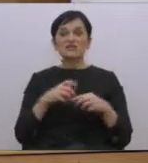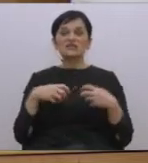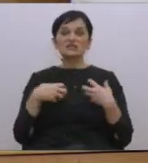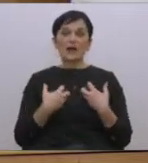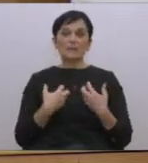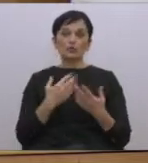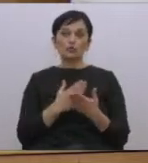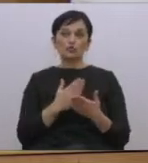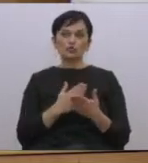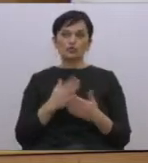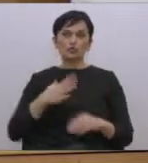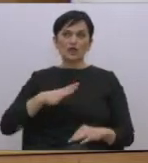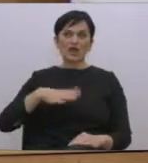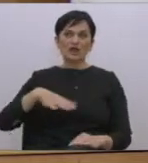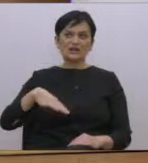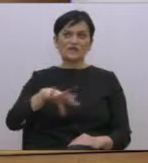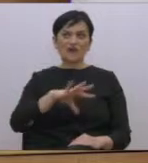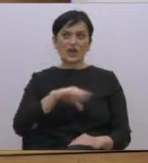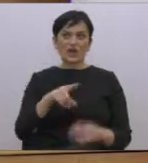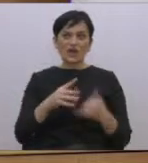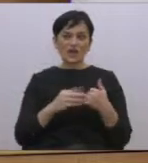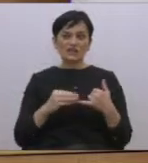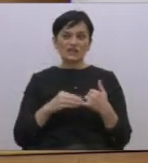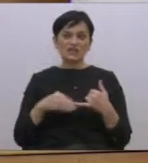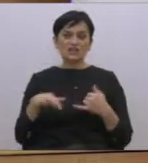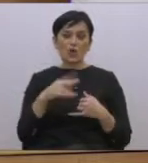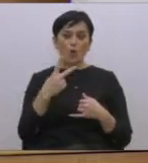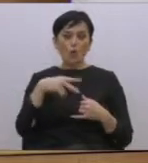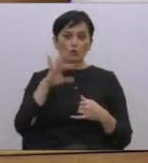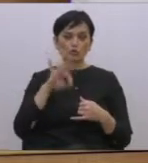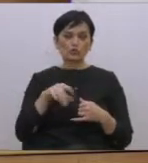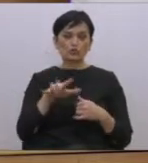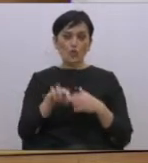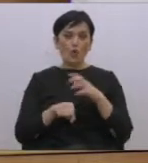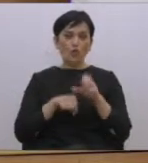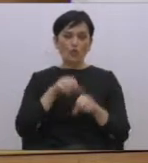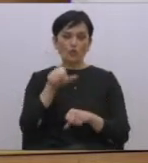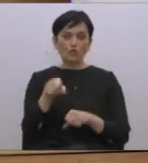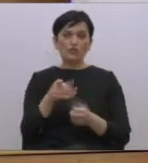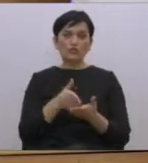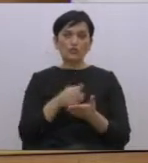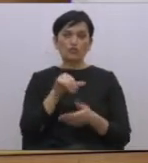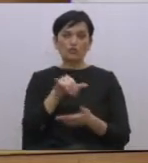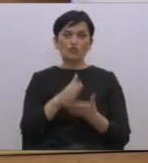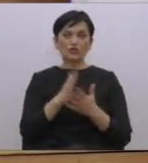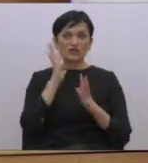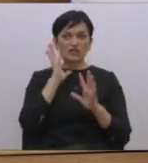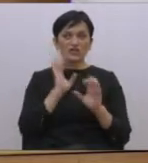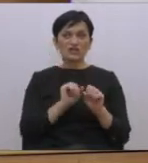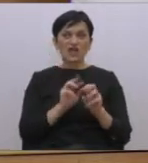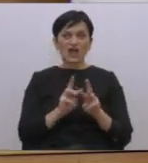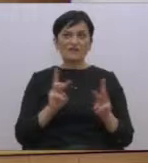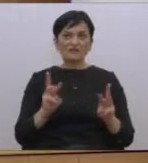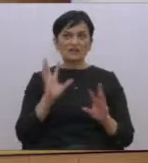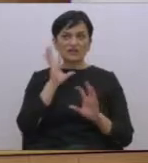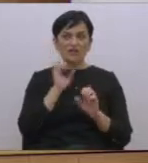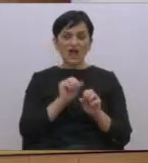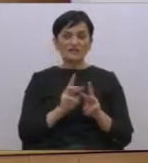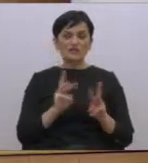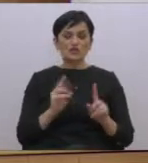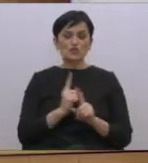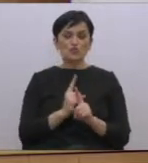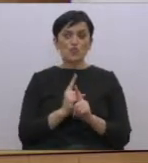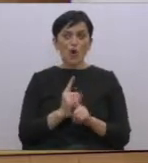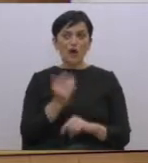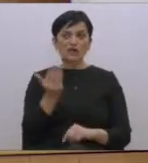rom, kwekana, romlis teritorie, bisoci procent iaris okupire buli, maschaus, haudacus ministri, haudacus ministris